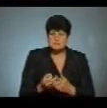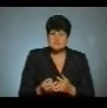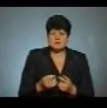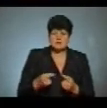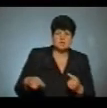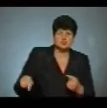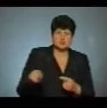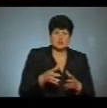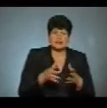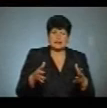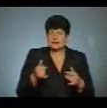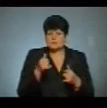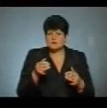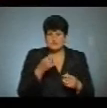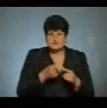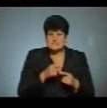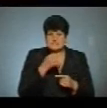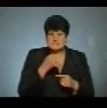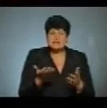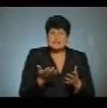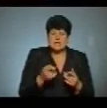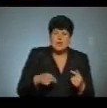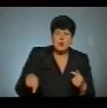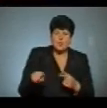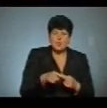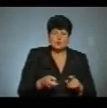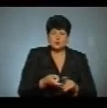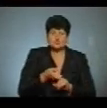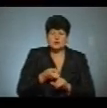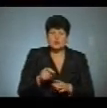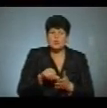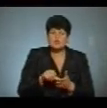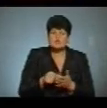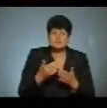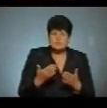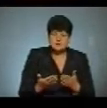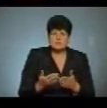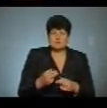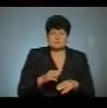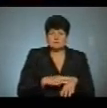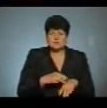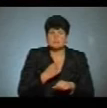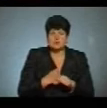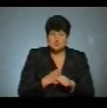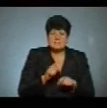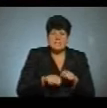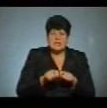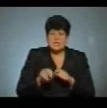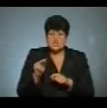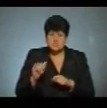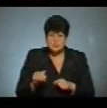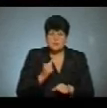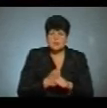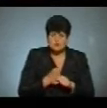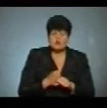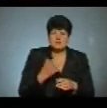коло, верніше, неможливо це сказати, яке коло злочинців, їхня участь, тому що оперативники працюють, слідчі працюють, повірте, вони